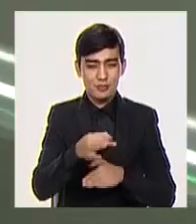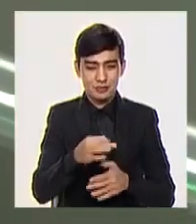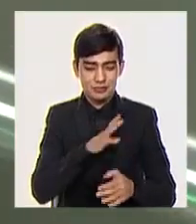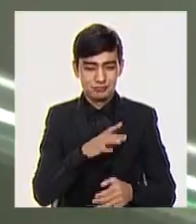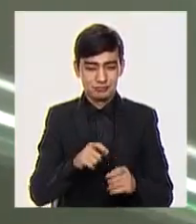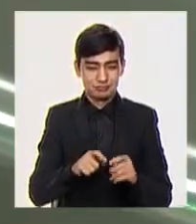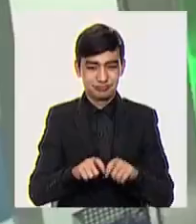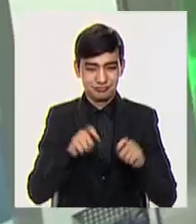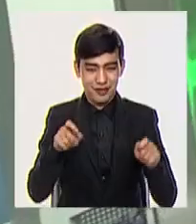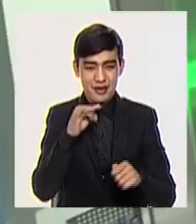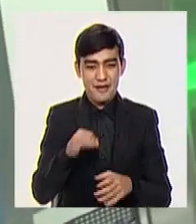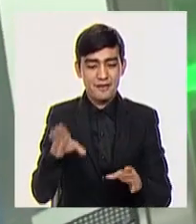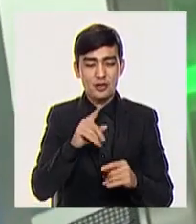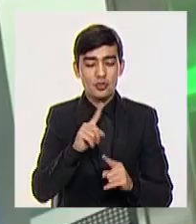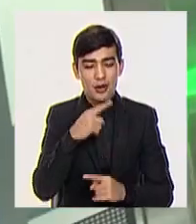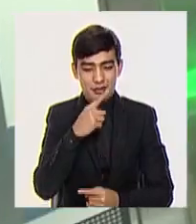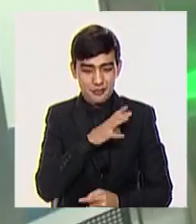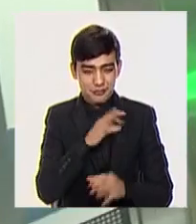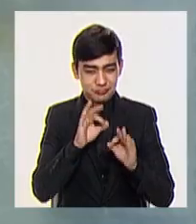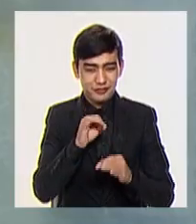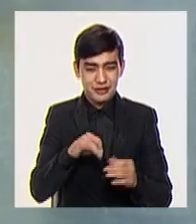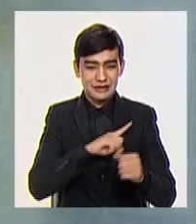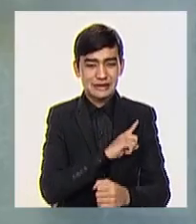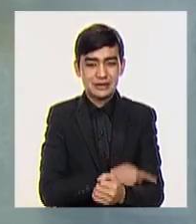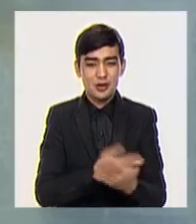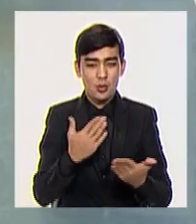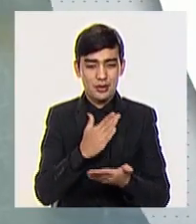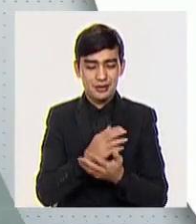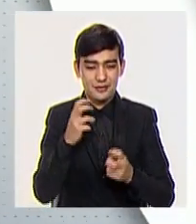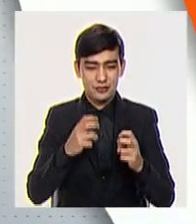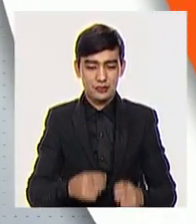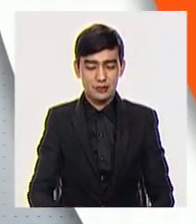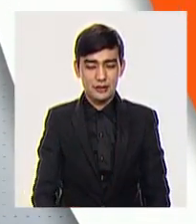Что рассказывают фармацевты? Каковы мощности фармзавода?